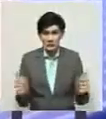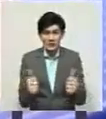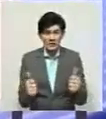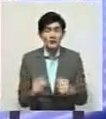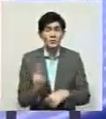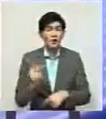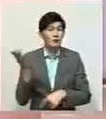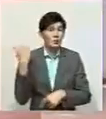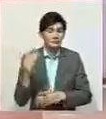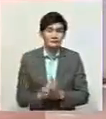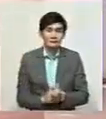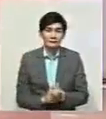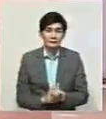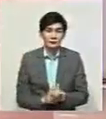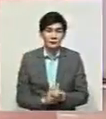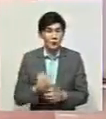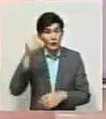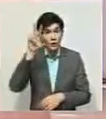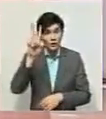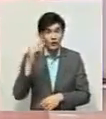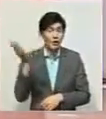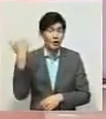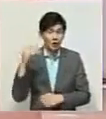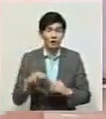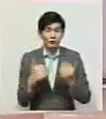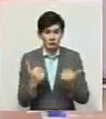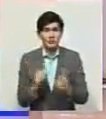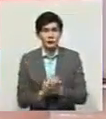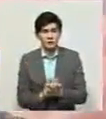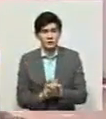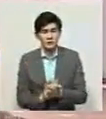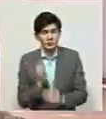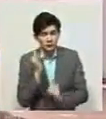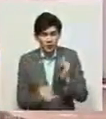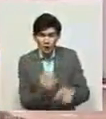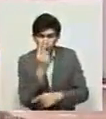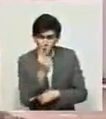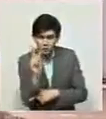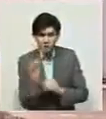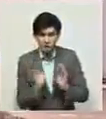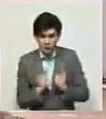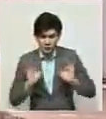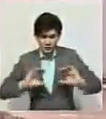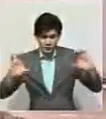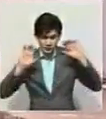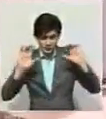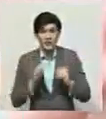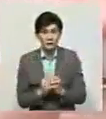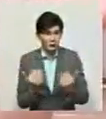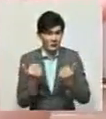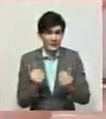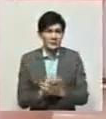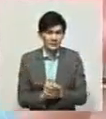เมื่อก่อน เมื่อ2วันก่อนท่านสรรเสริญนะคะลงพื้นที่ชาวบ้านก็บอกว่าขอบคุณรัฐบาลนะคะที่ว่